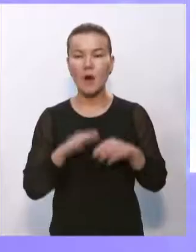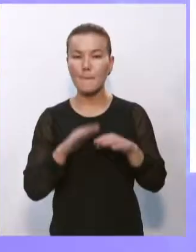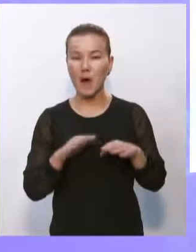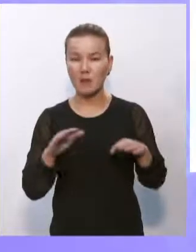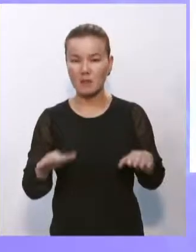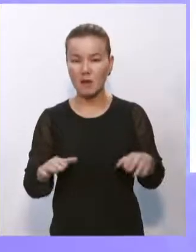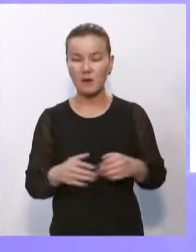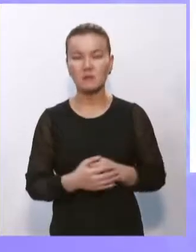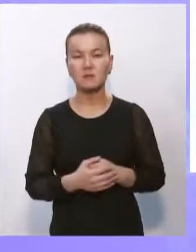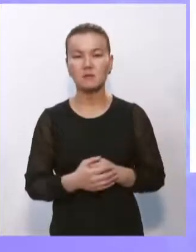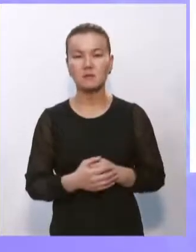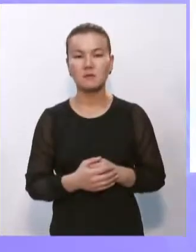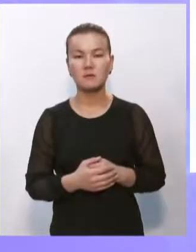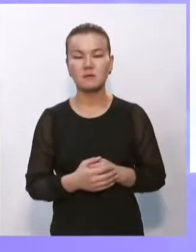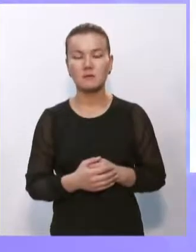Балдар.